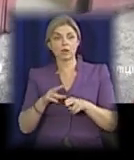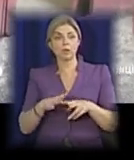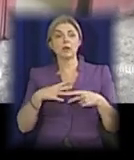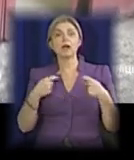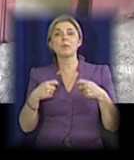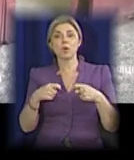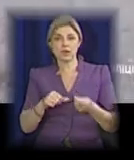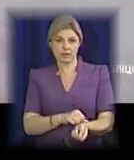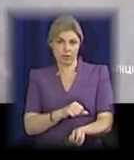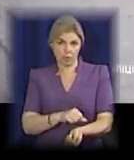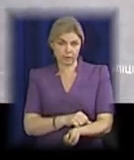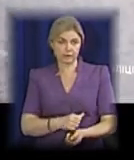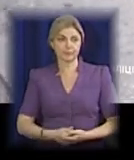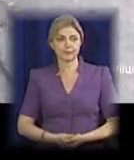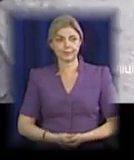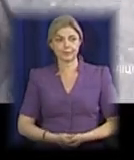продати наркотики.